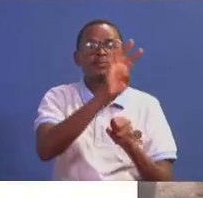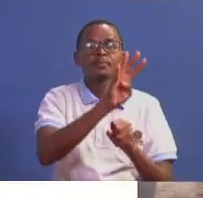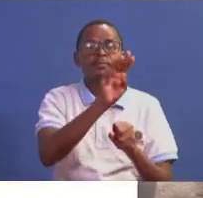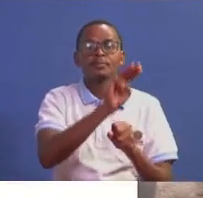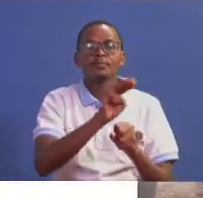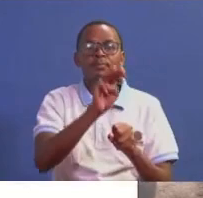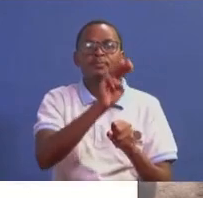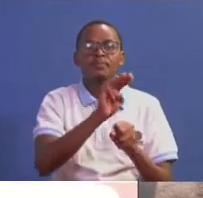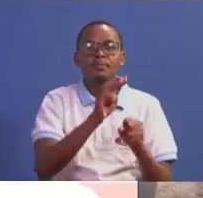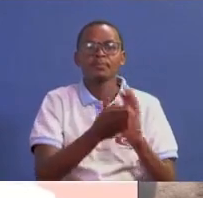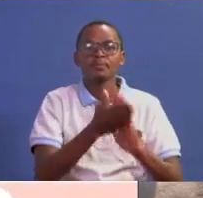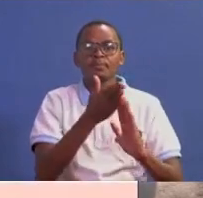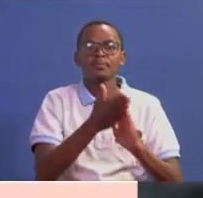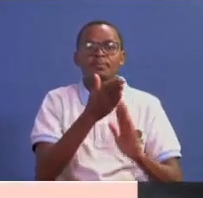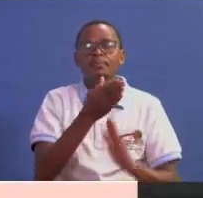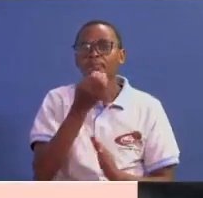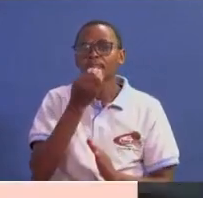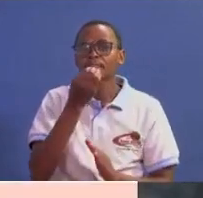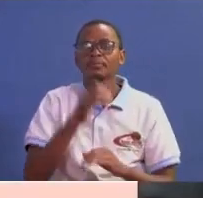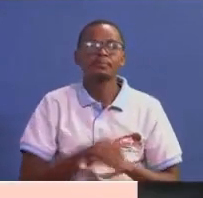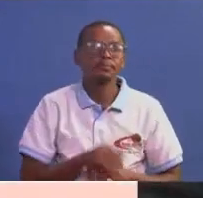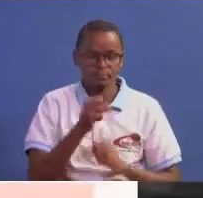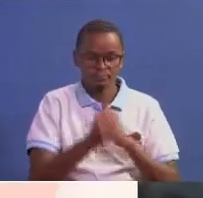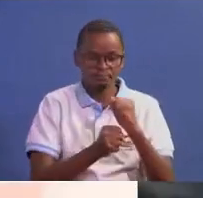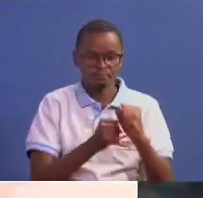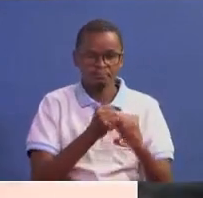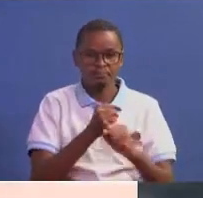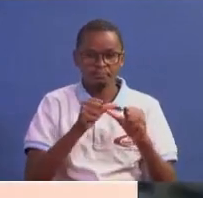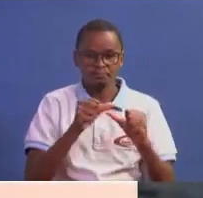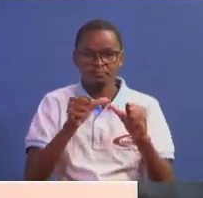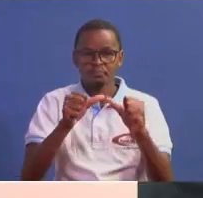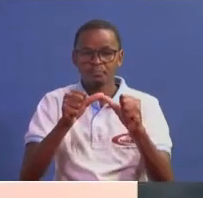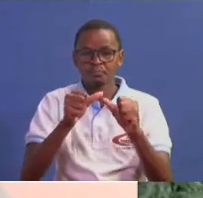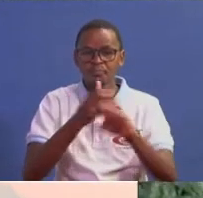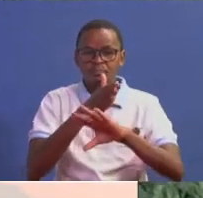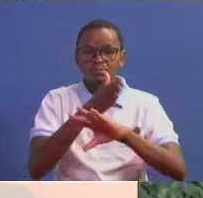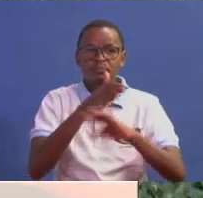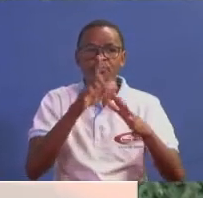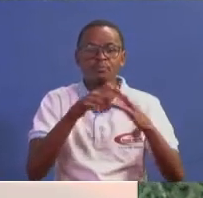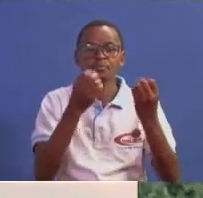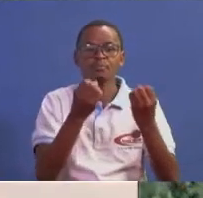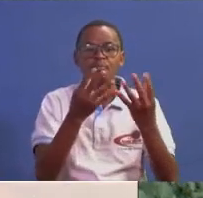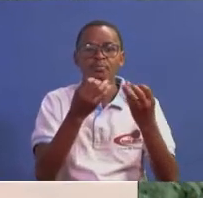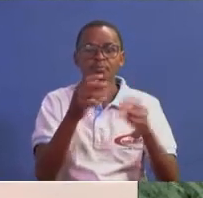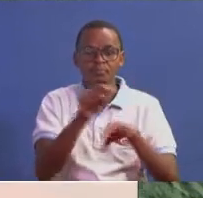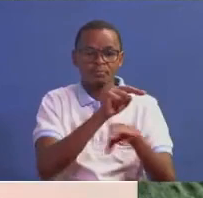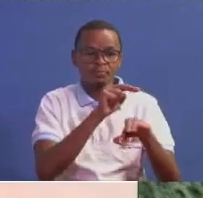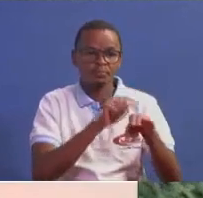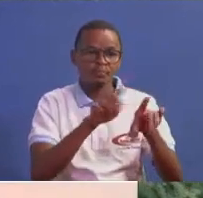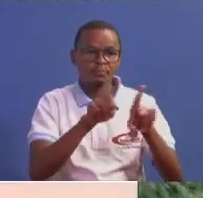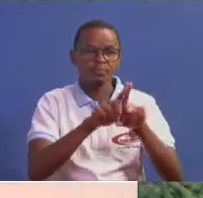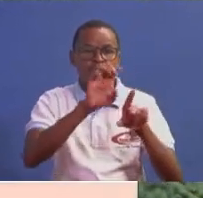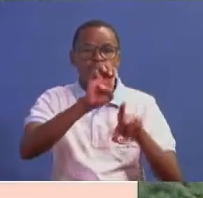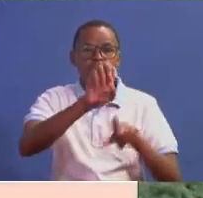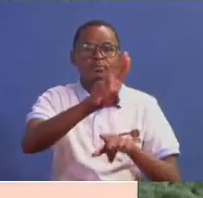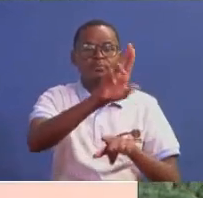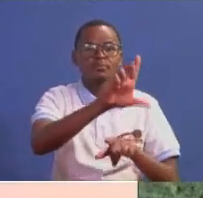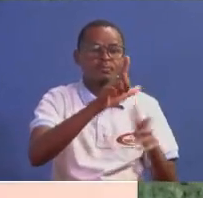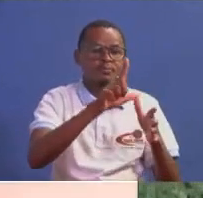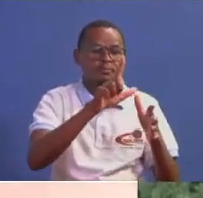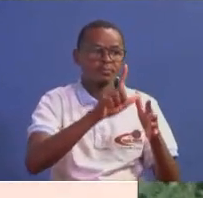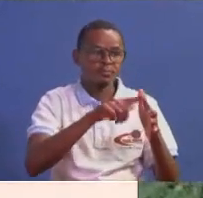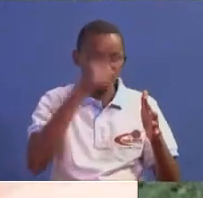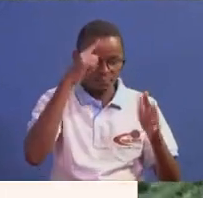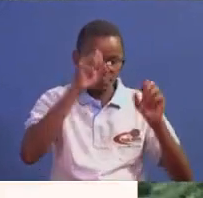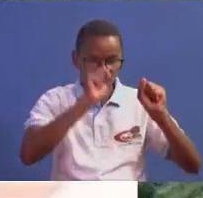4 kuhitaji msaada wa dharura wa chakula. Mwaka ulivyozidi kusonga baada ya joto jingi, mashirika ya kimataifa kama vile EU